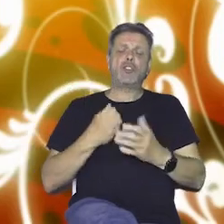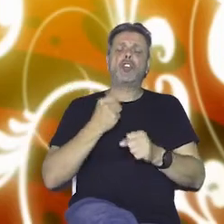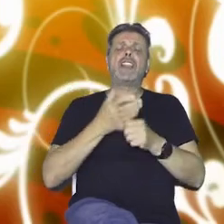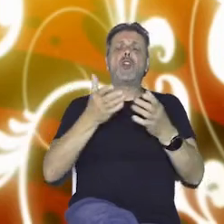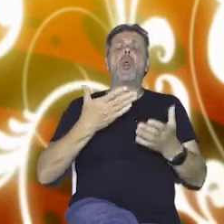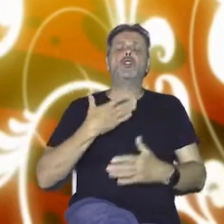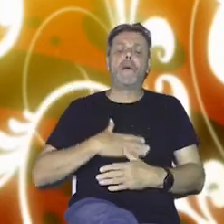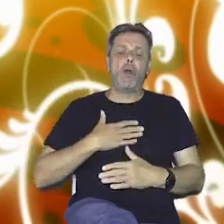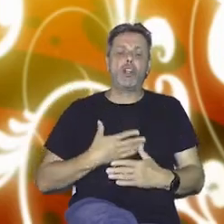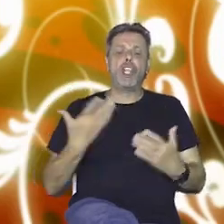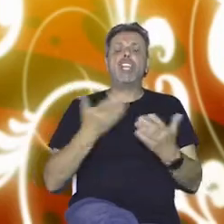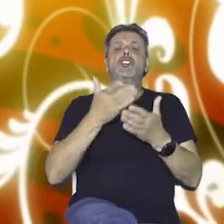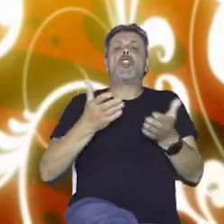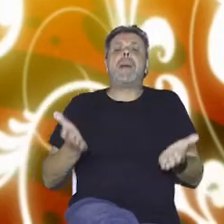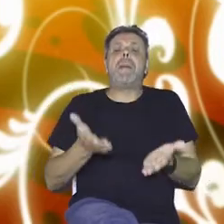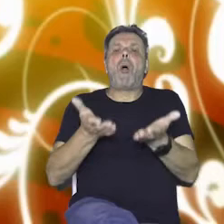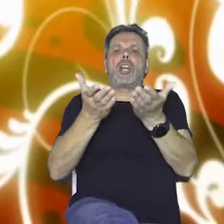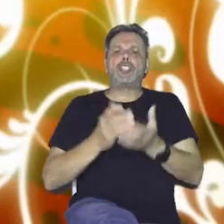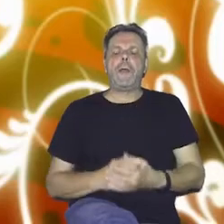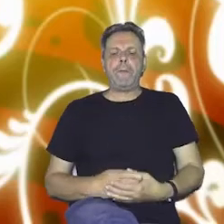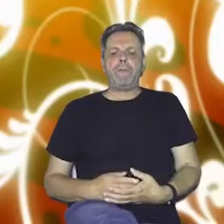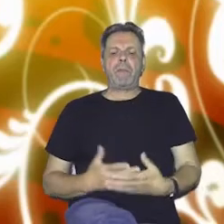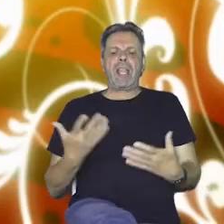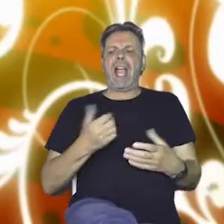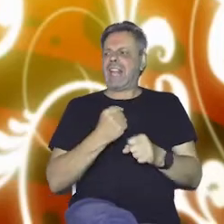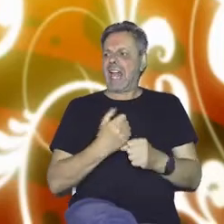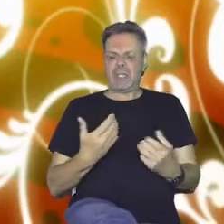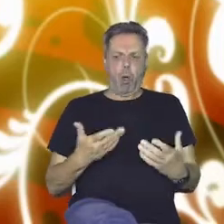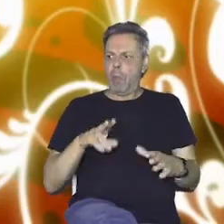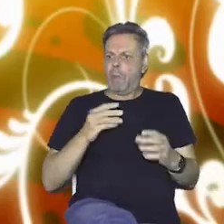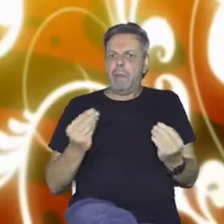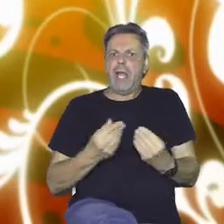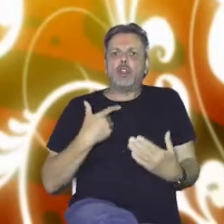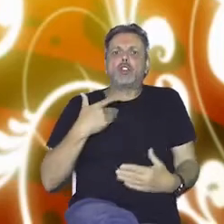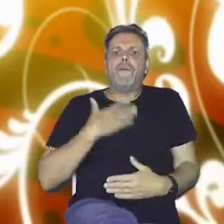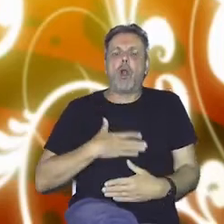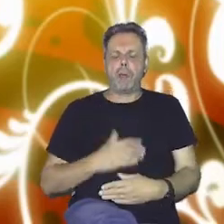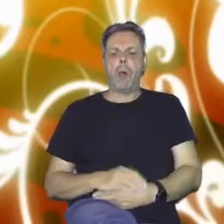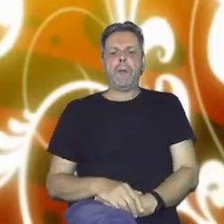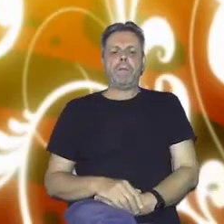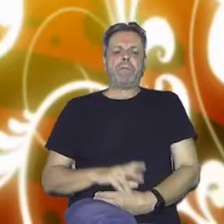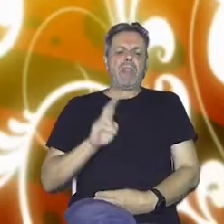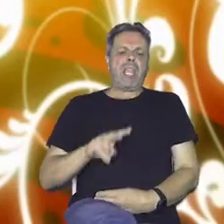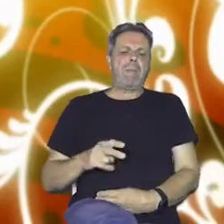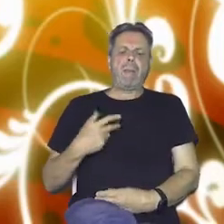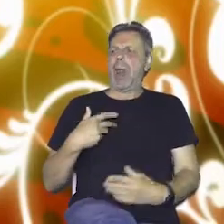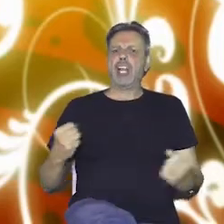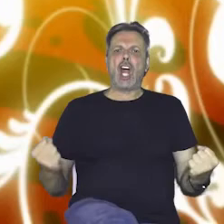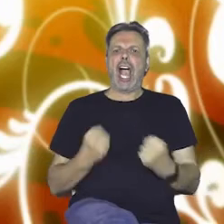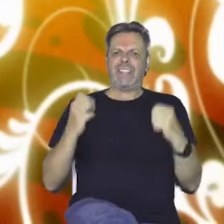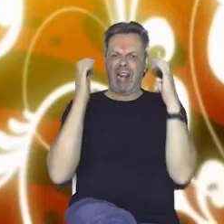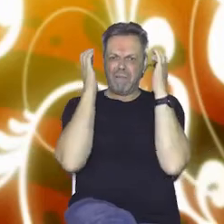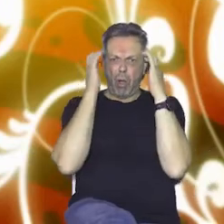i što te pokreće. Znači, kad radimo ono što volimo, mi imamo aktivan naš